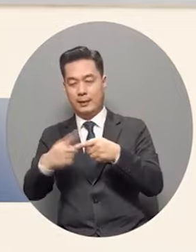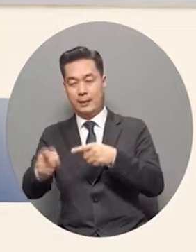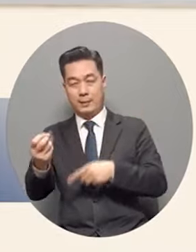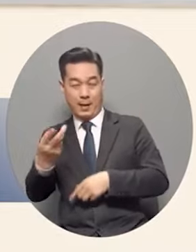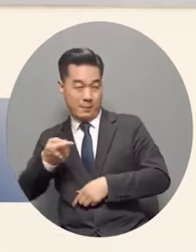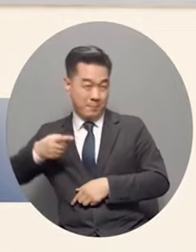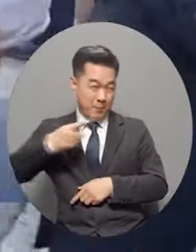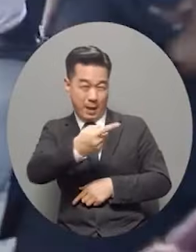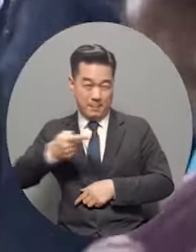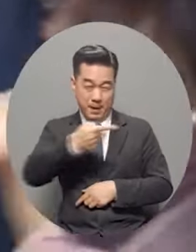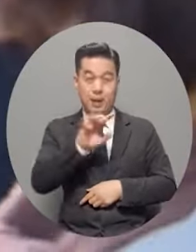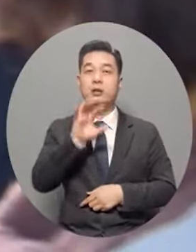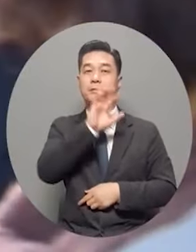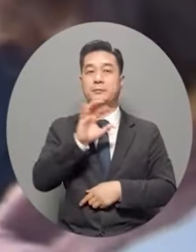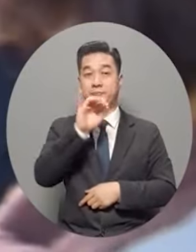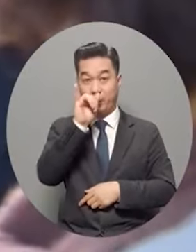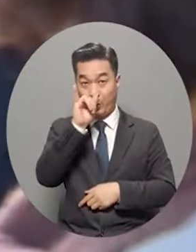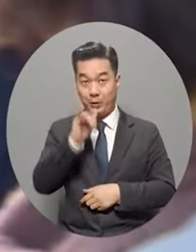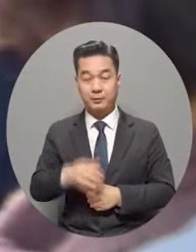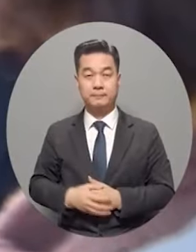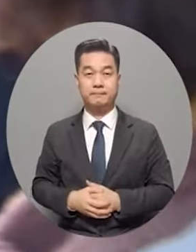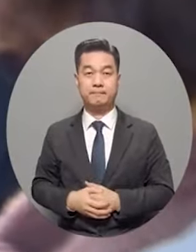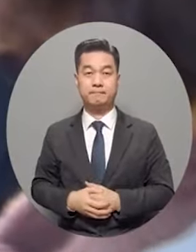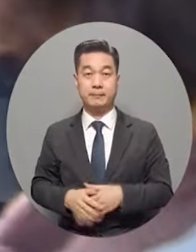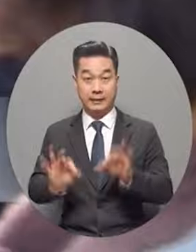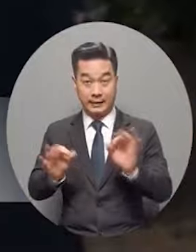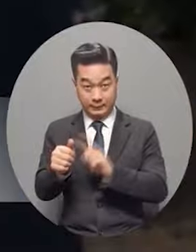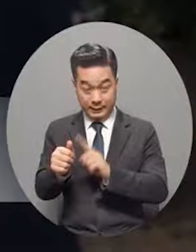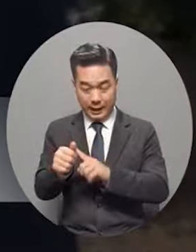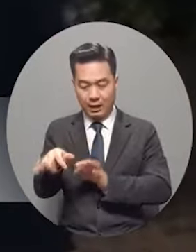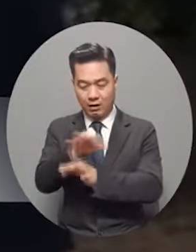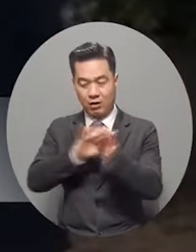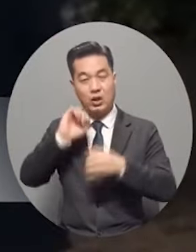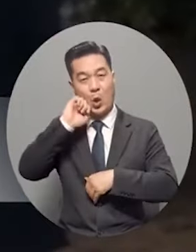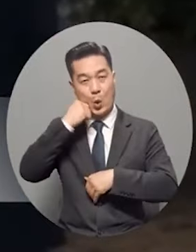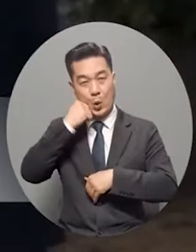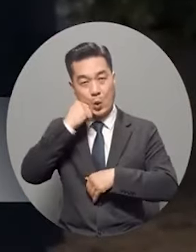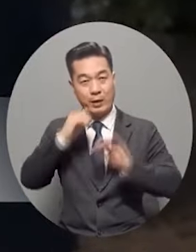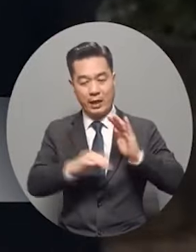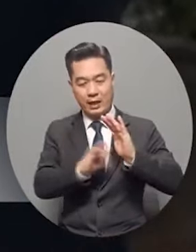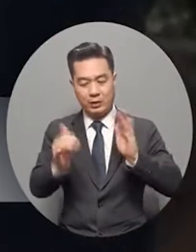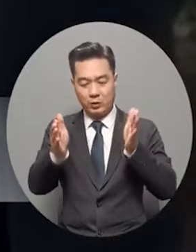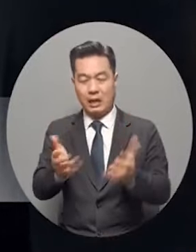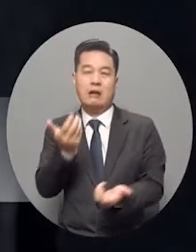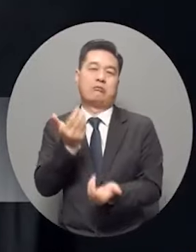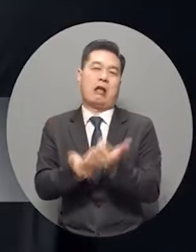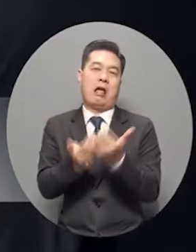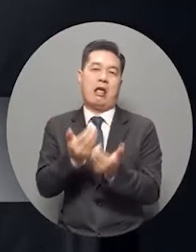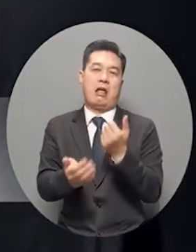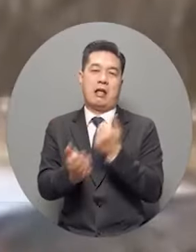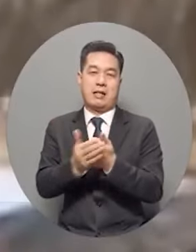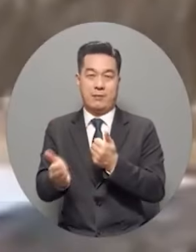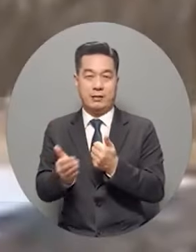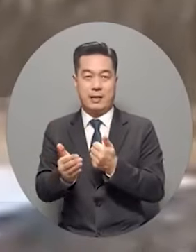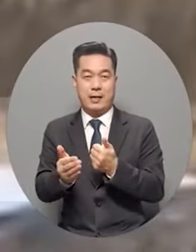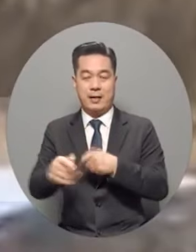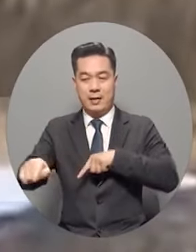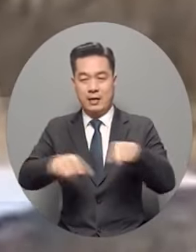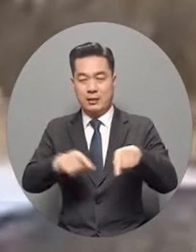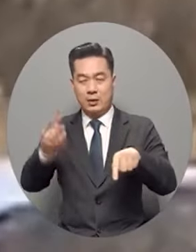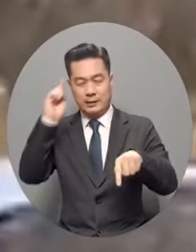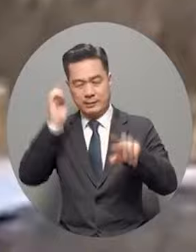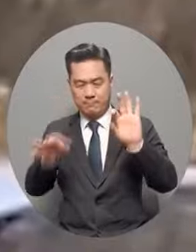연습을 하였습니다. 검찰은 김 씨가 경제적 어려움과 가족 간 불화로 극단적인 정치 성향에